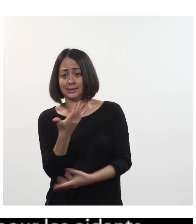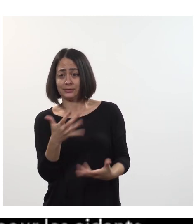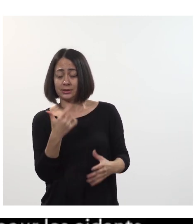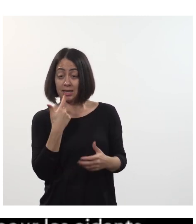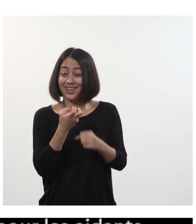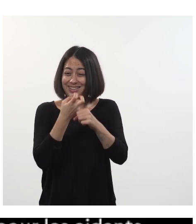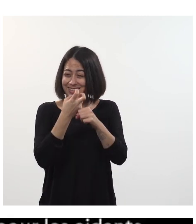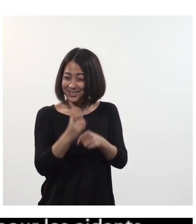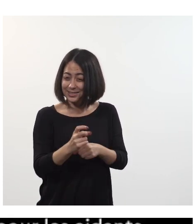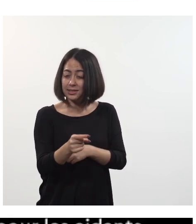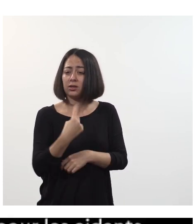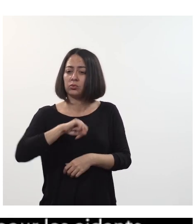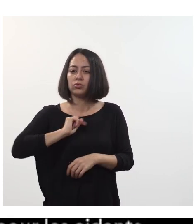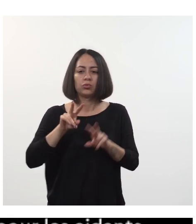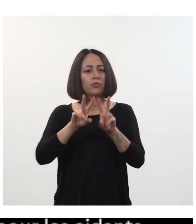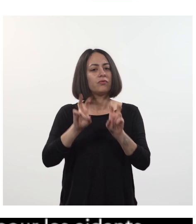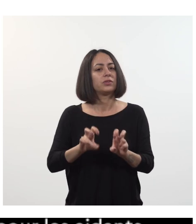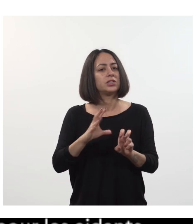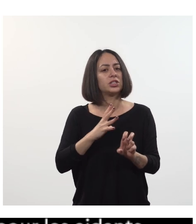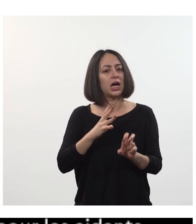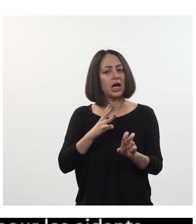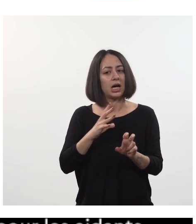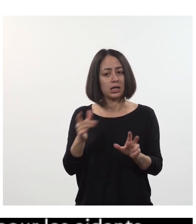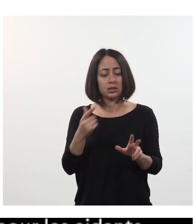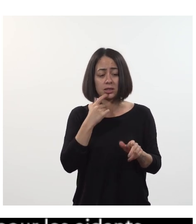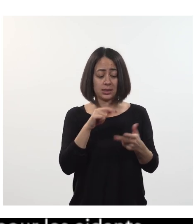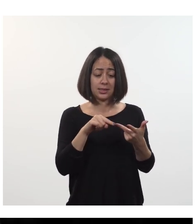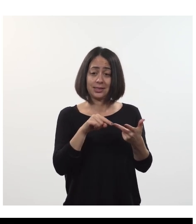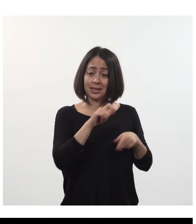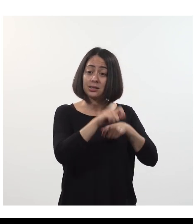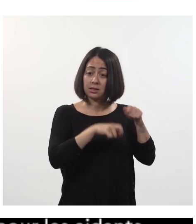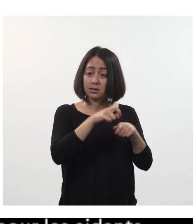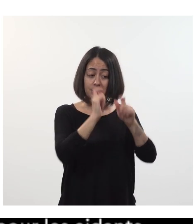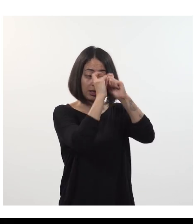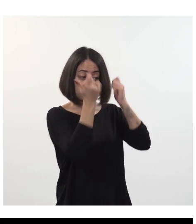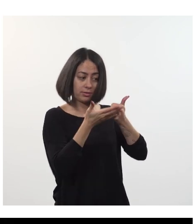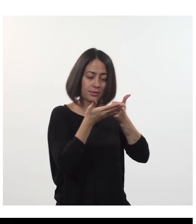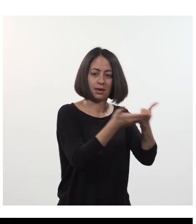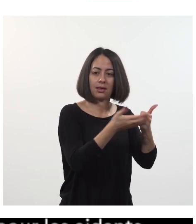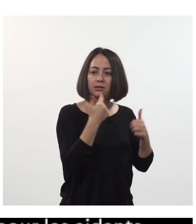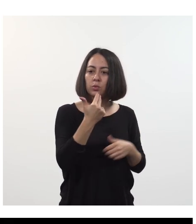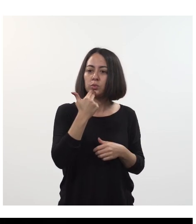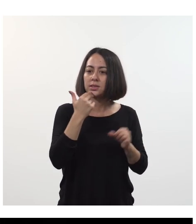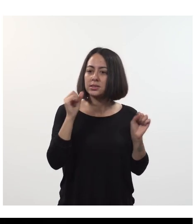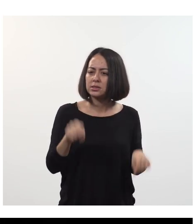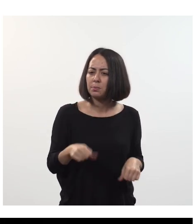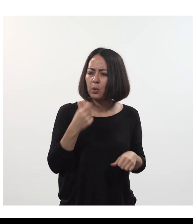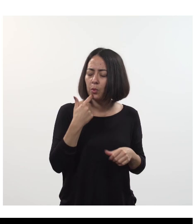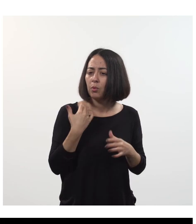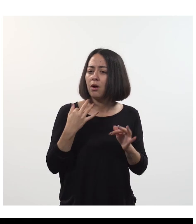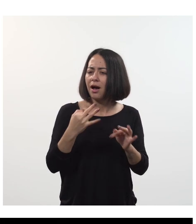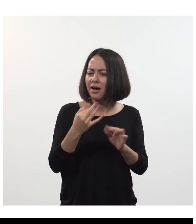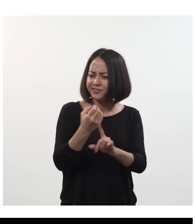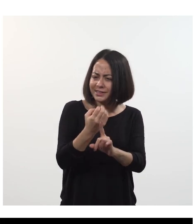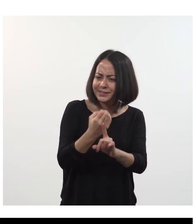fiche qui peut être utilisée par les aidants qui va permettre de connaître les signes évocateurs aussi bien de